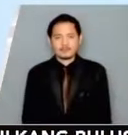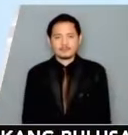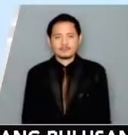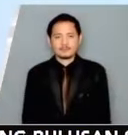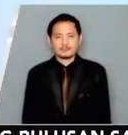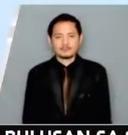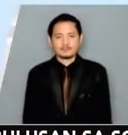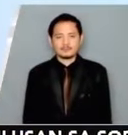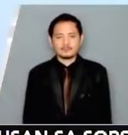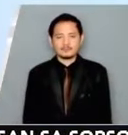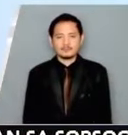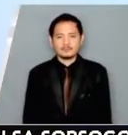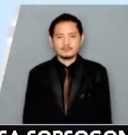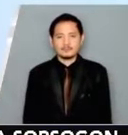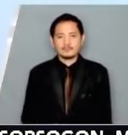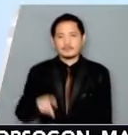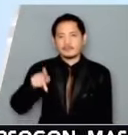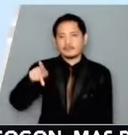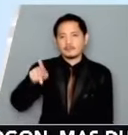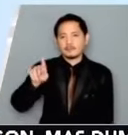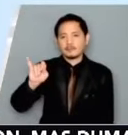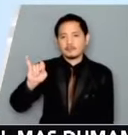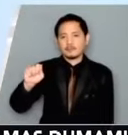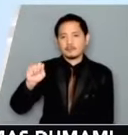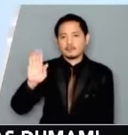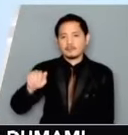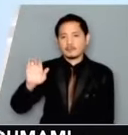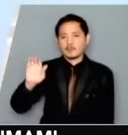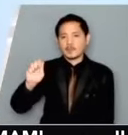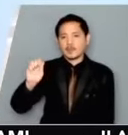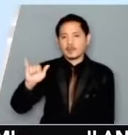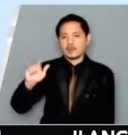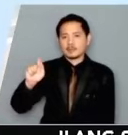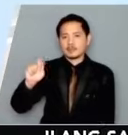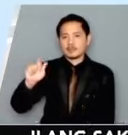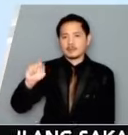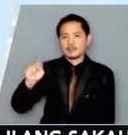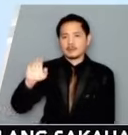Si Senadora Pia Cayetano ang napiling bagong chairperson ng Senate Blue Ribbon Committee.